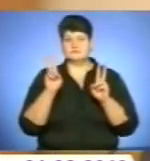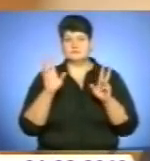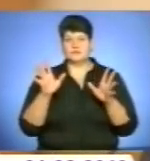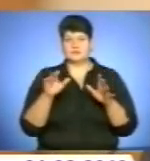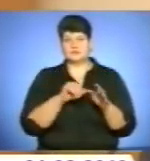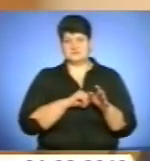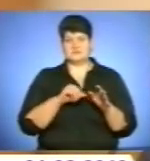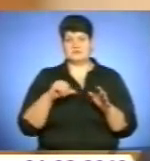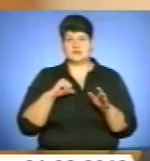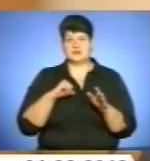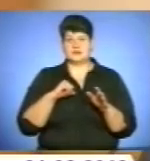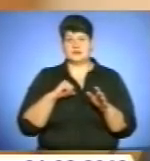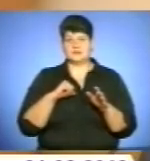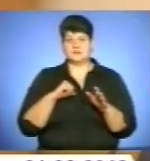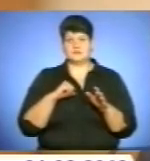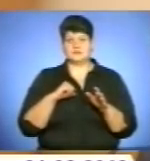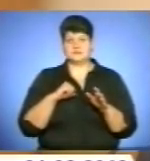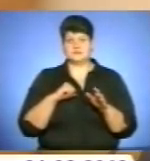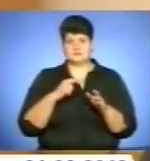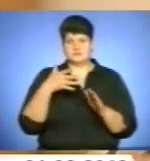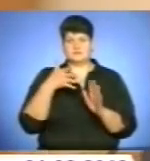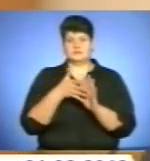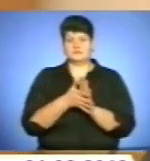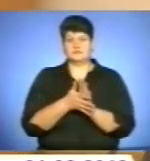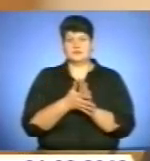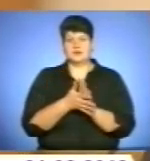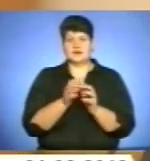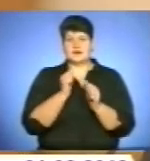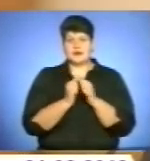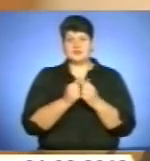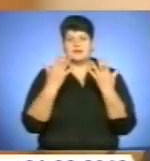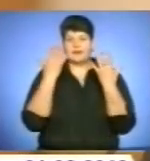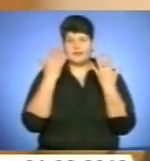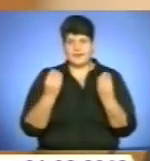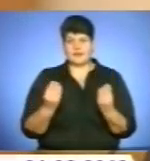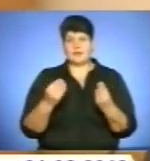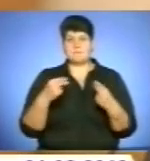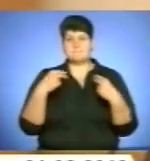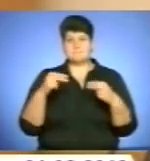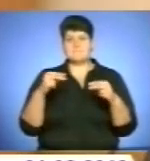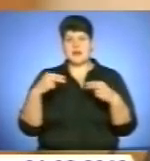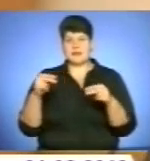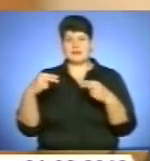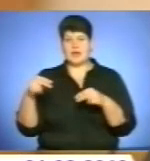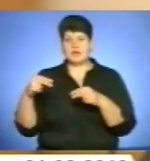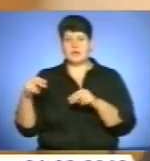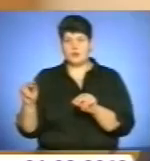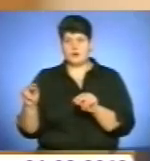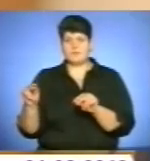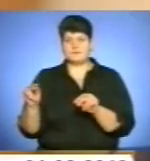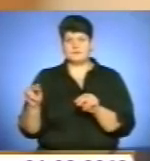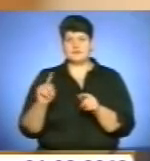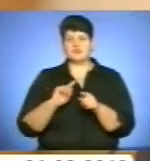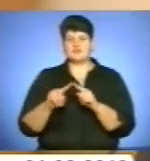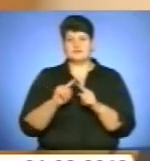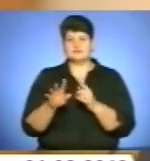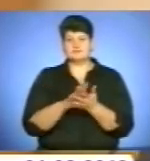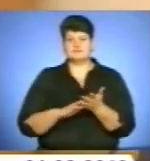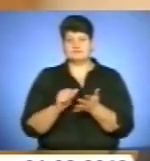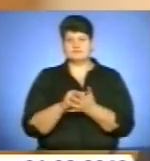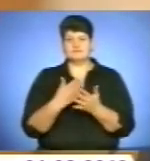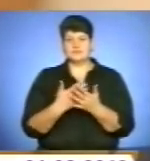себе напрашивается, да? Ну, каждый день продаем мы такие товары, ну, скажем, скоропортящиеся, да, которые